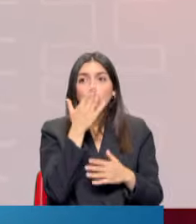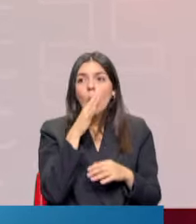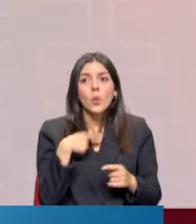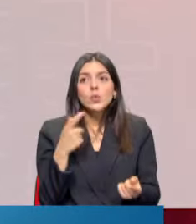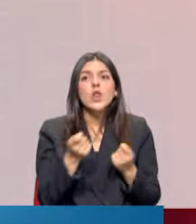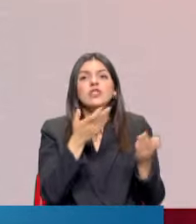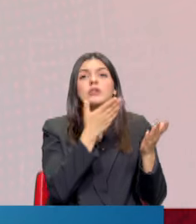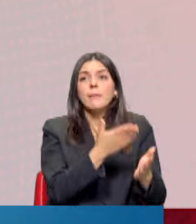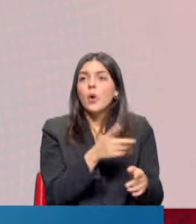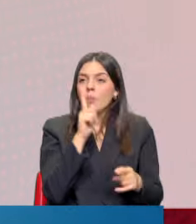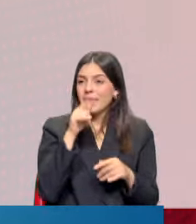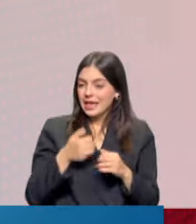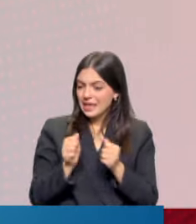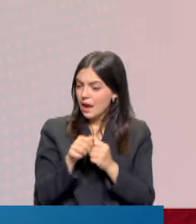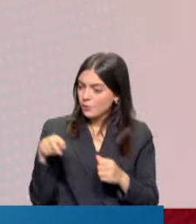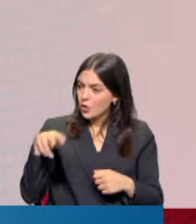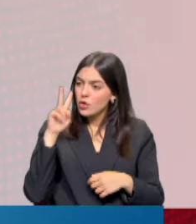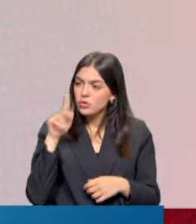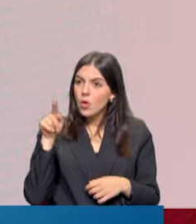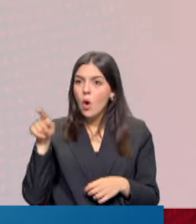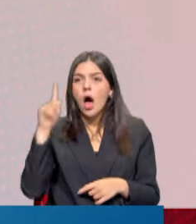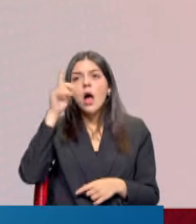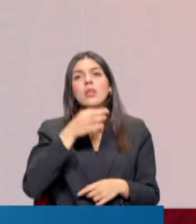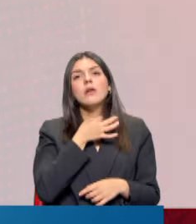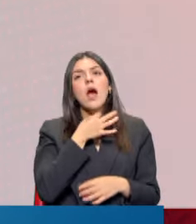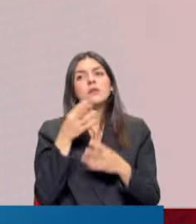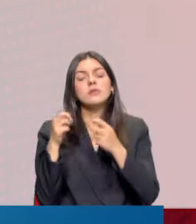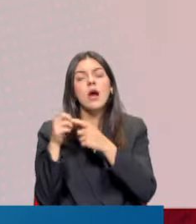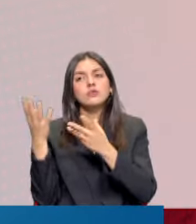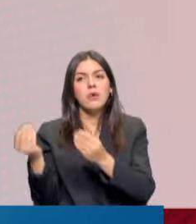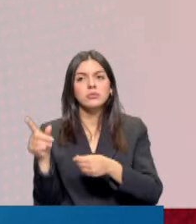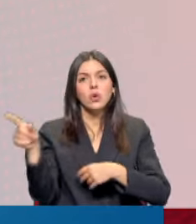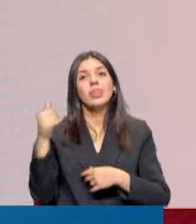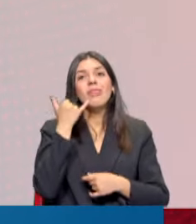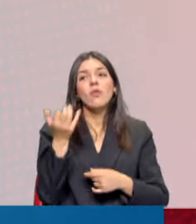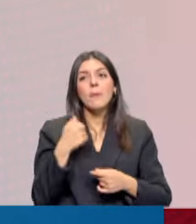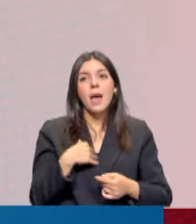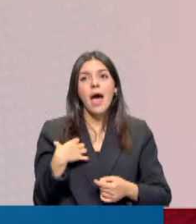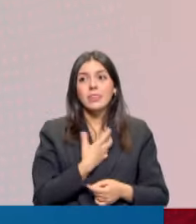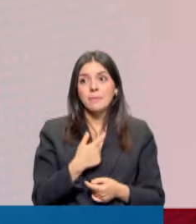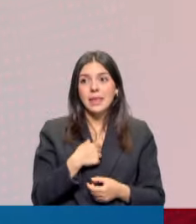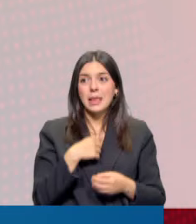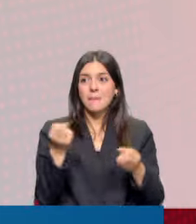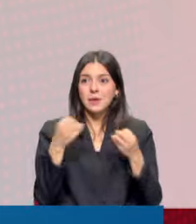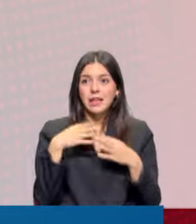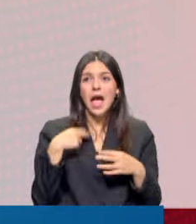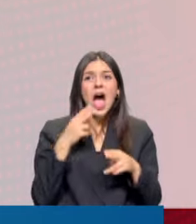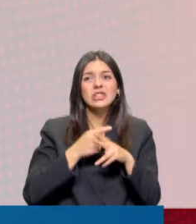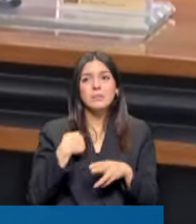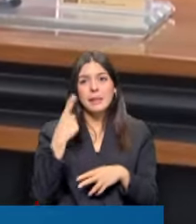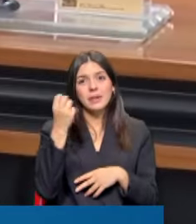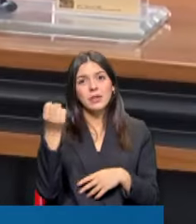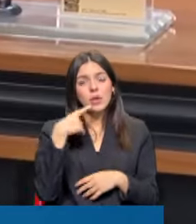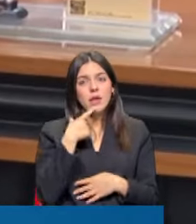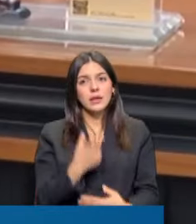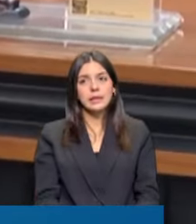Bir şekilde yanından biri geçiyormuş. Ondan Allah razı olsun. Telefonunu alıyor ve anne beni saldılar. Acilen bana birini yolla dedi.